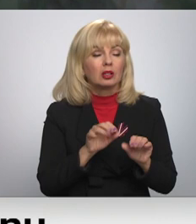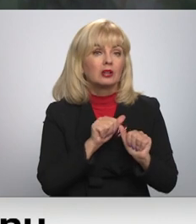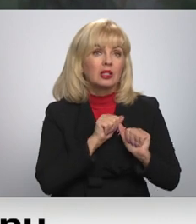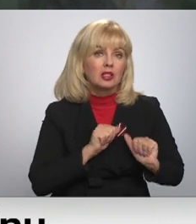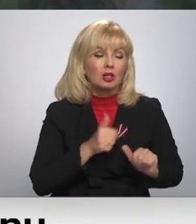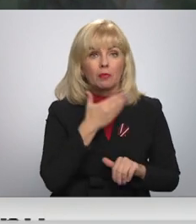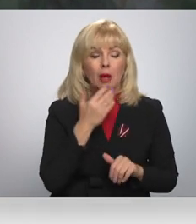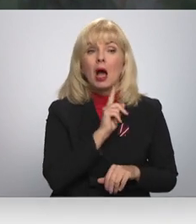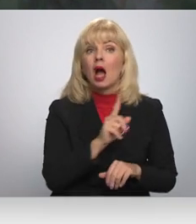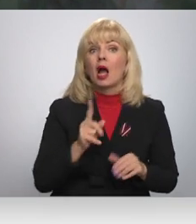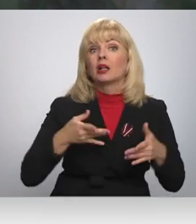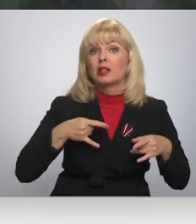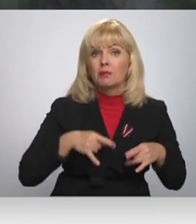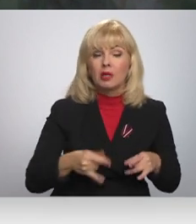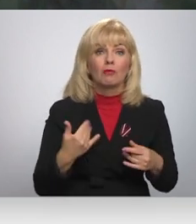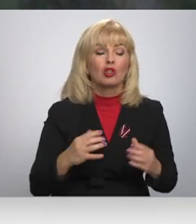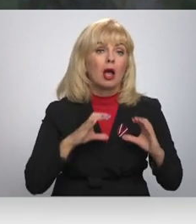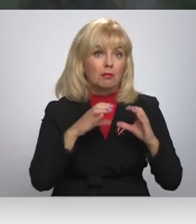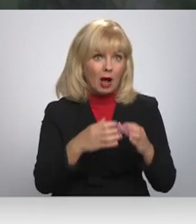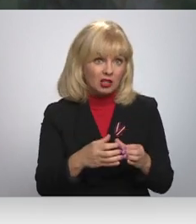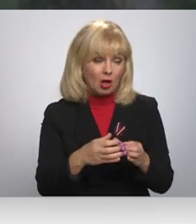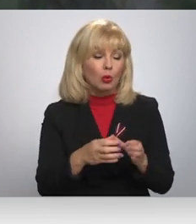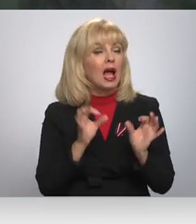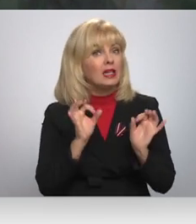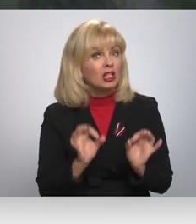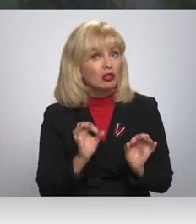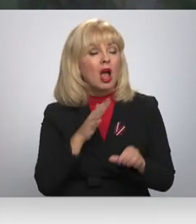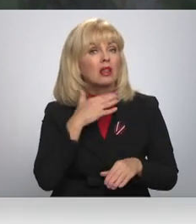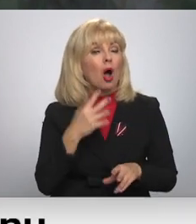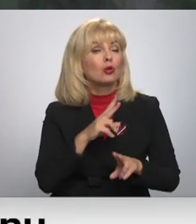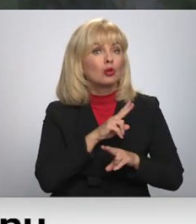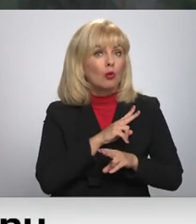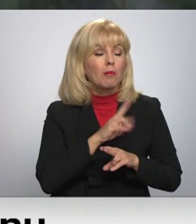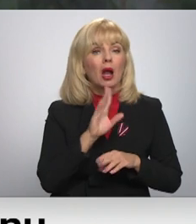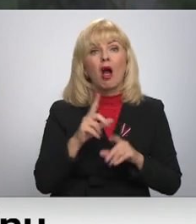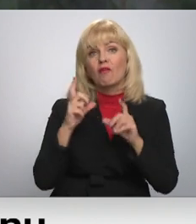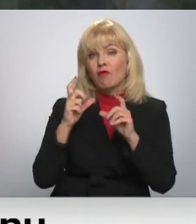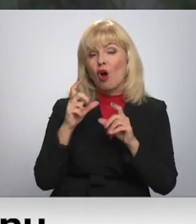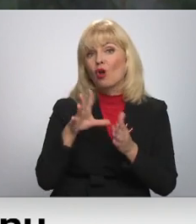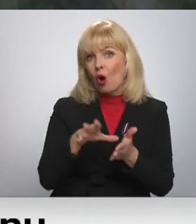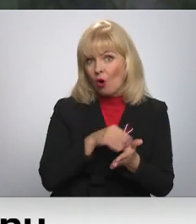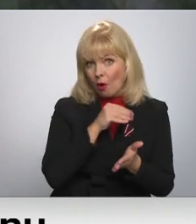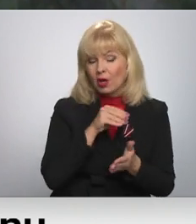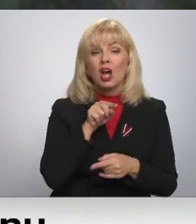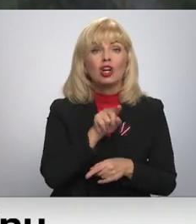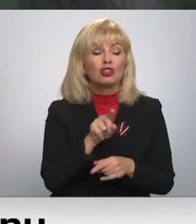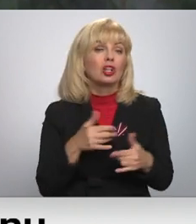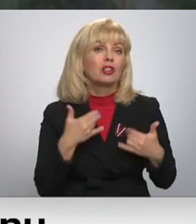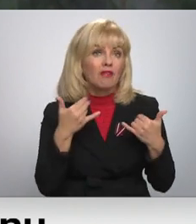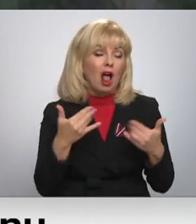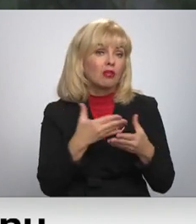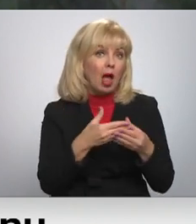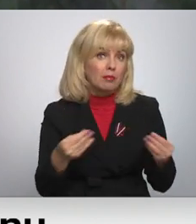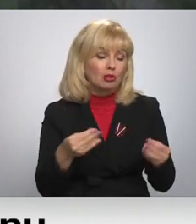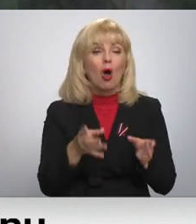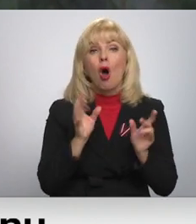katrs piedzimstam šajā pasaulē kā oriģināls, bet daudzi nomirst kā fotokopija. Un tieši tas ir tas vieļējums nepazaudēt